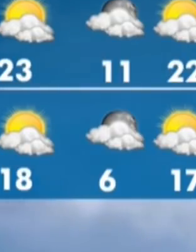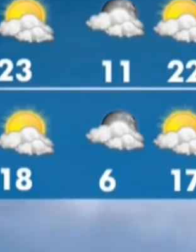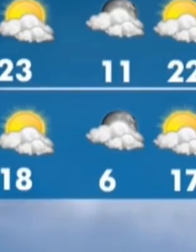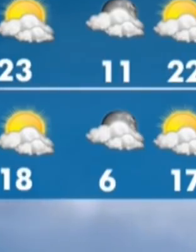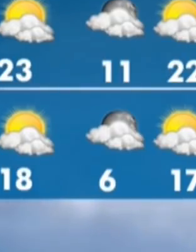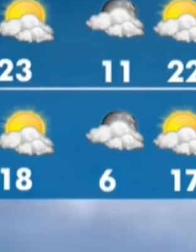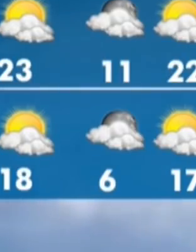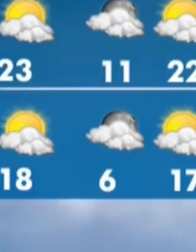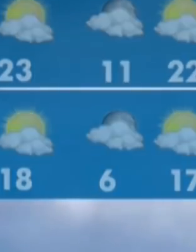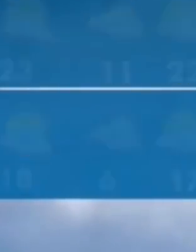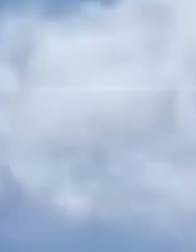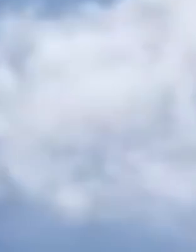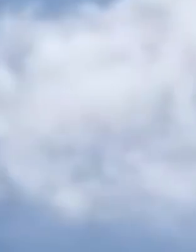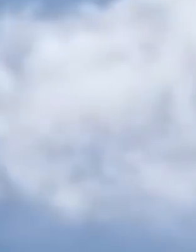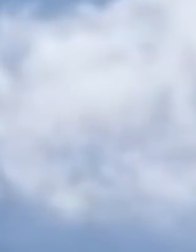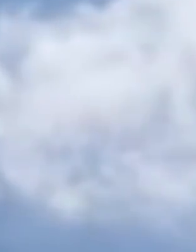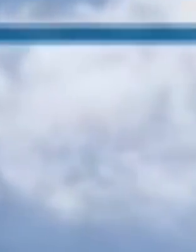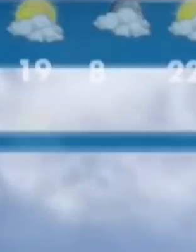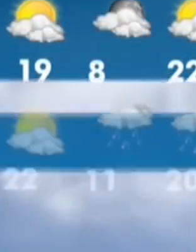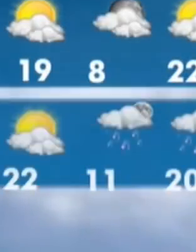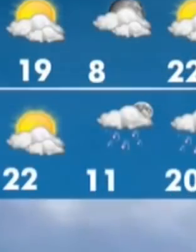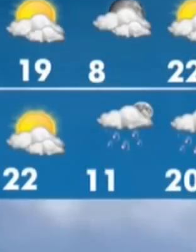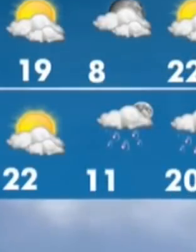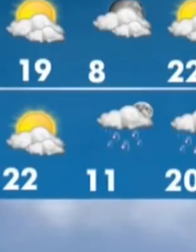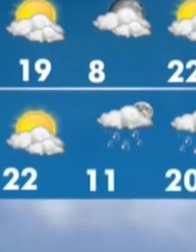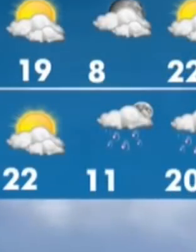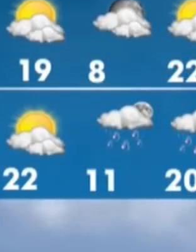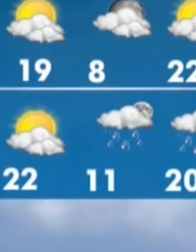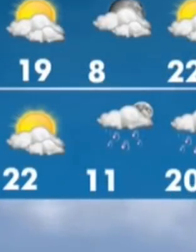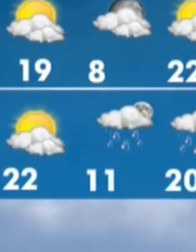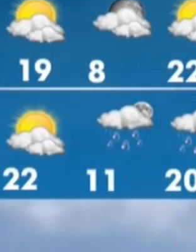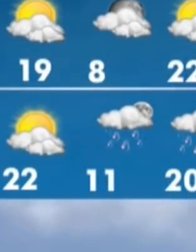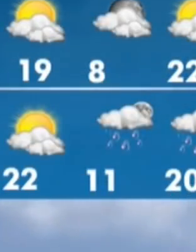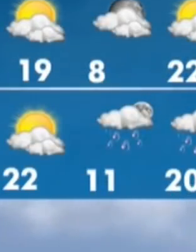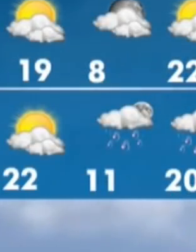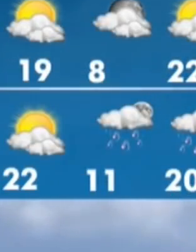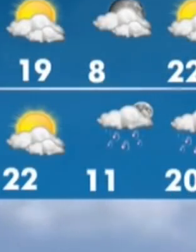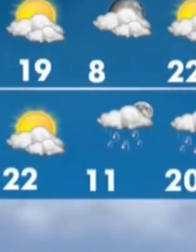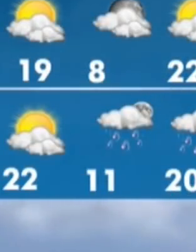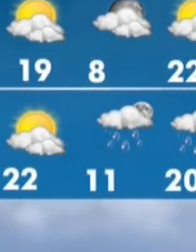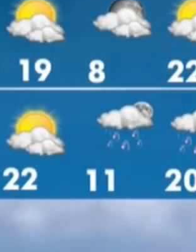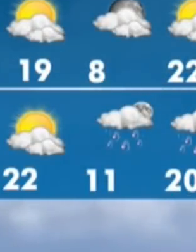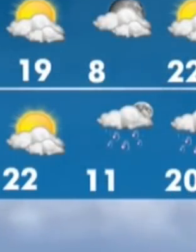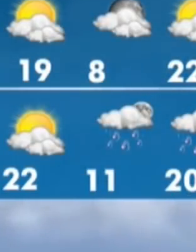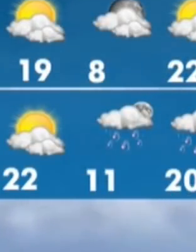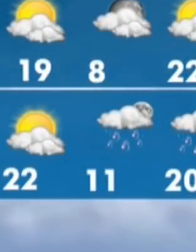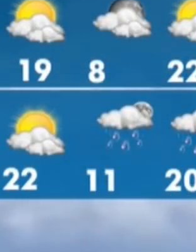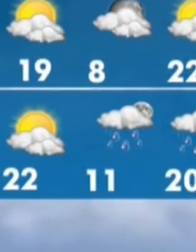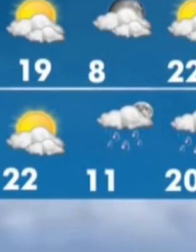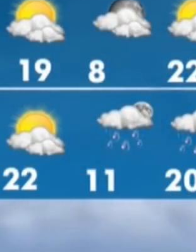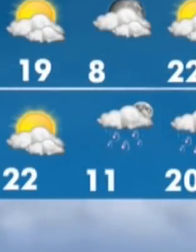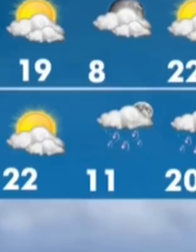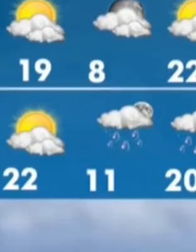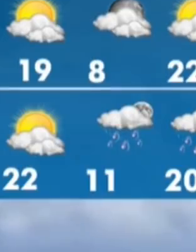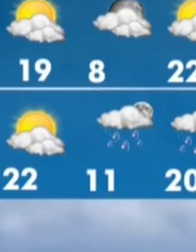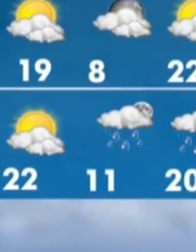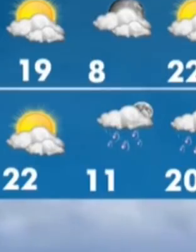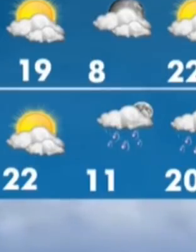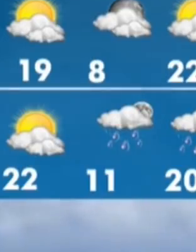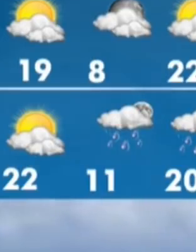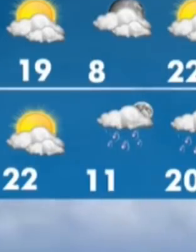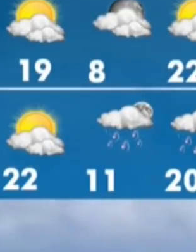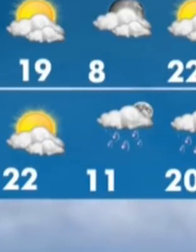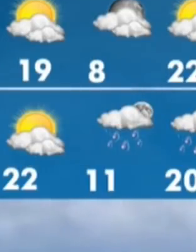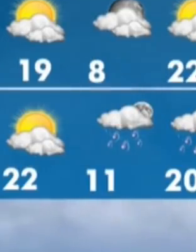өдөртөө 23 хэм дулаан. Улаас дээр шөндөө 9 өдөртөө 25 хэм дулаан. Тосон цэнгэл шөндөө